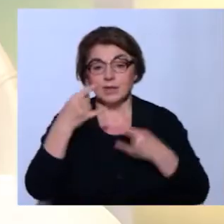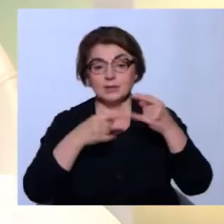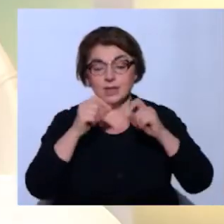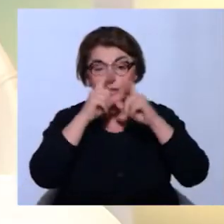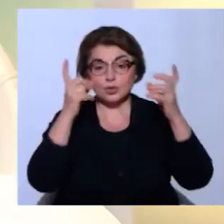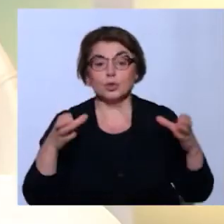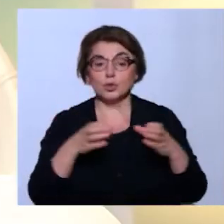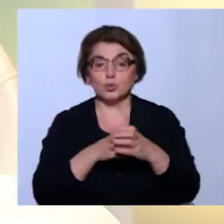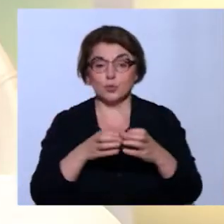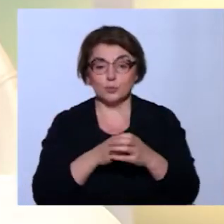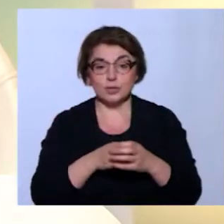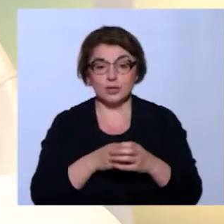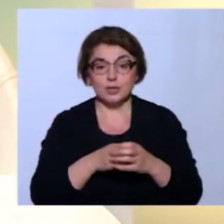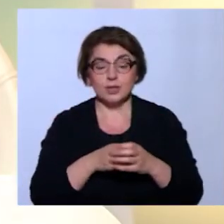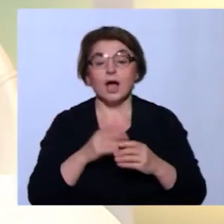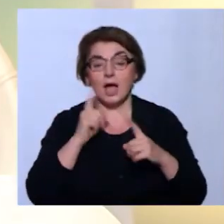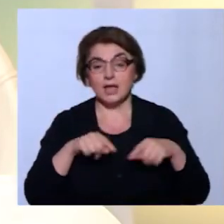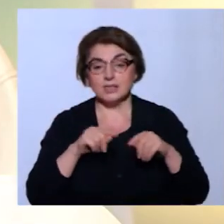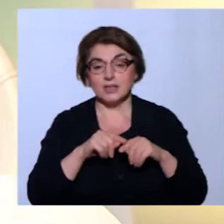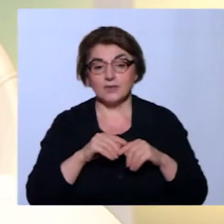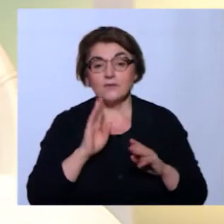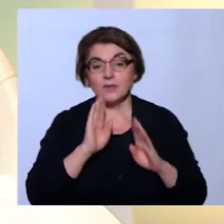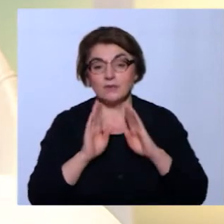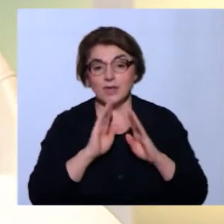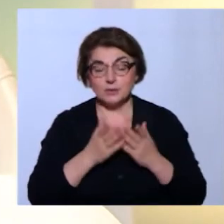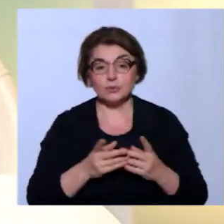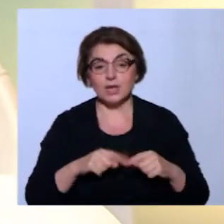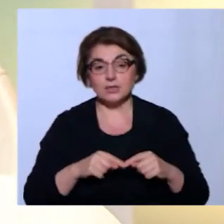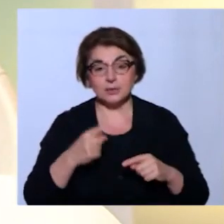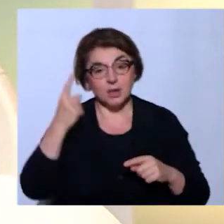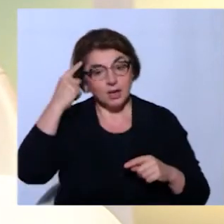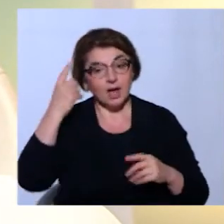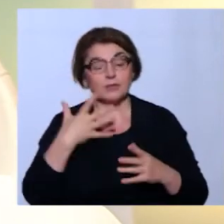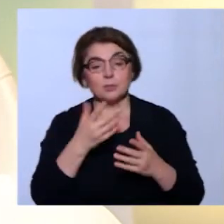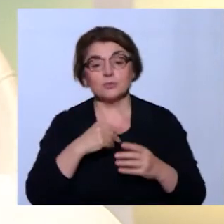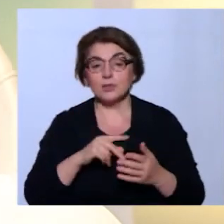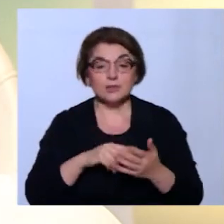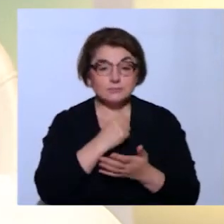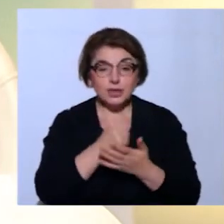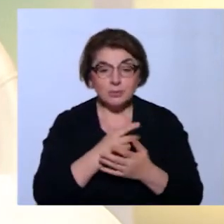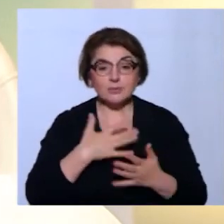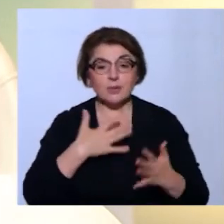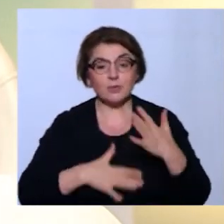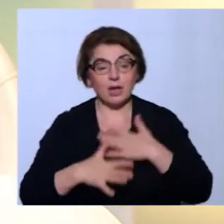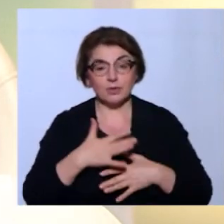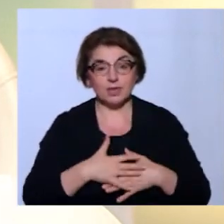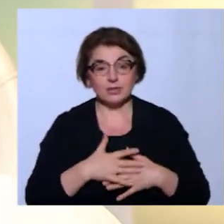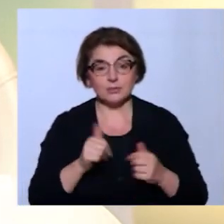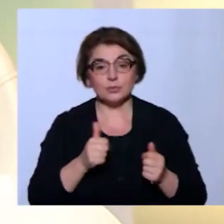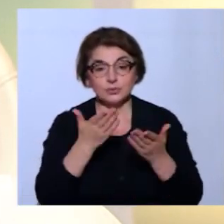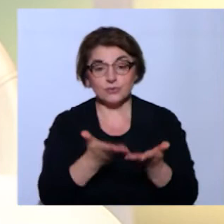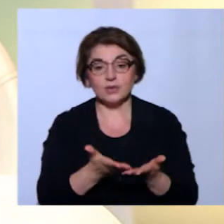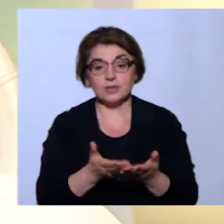ტელესკოლის ჯგუფში, Facebook-ზე. ჩვენ გაგიზიარებთ თქვენ შთაბეჭდილებებს და მოხარული ვიქნებით თუ